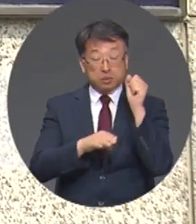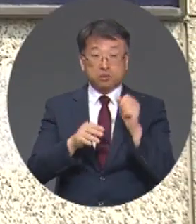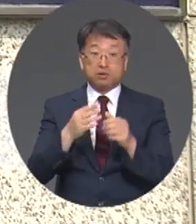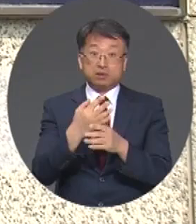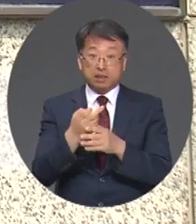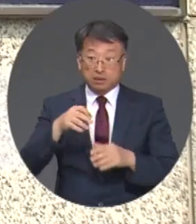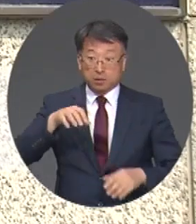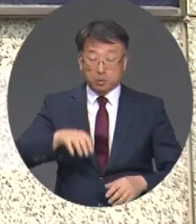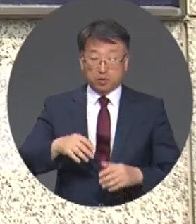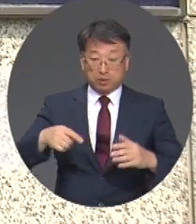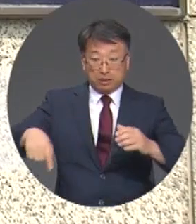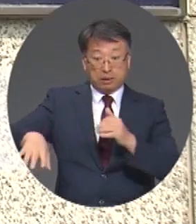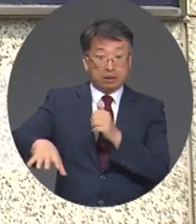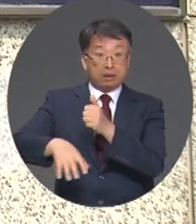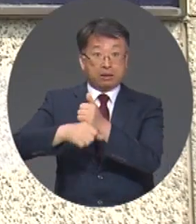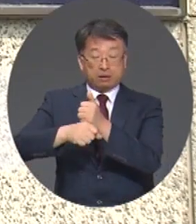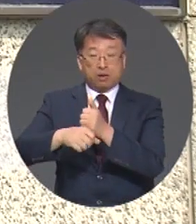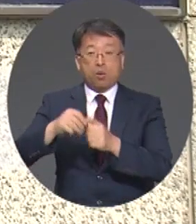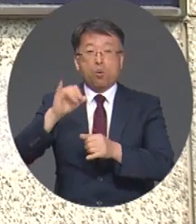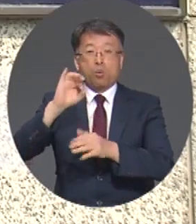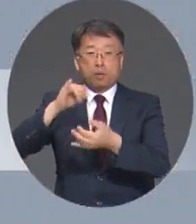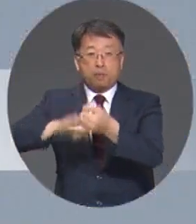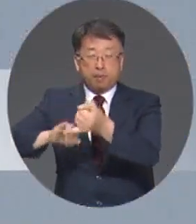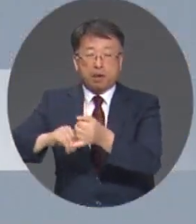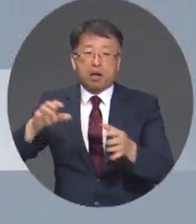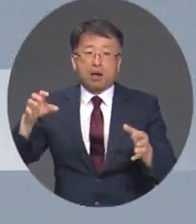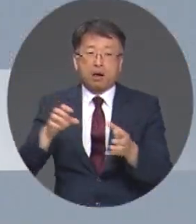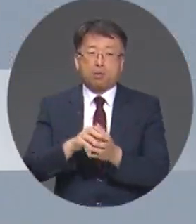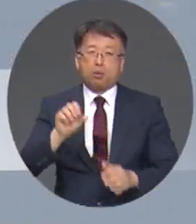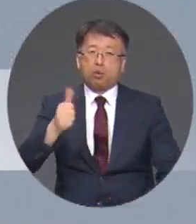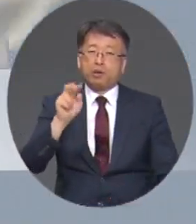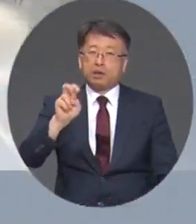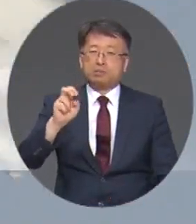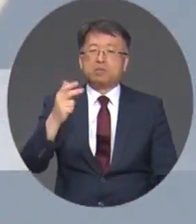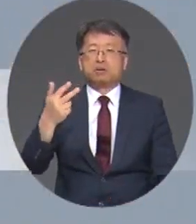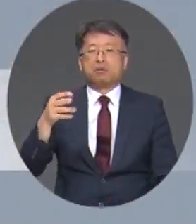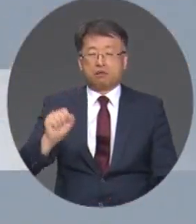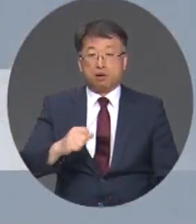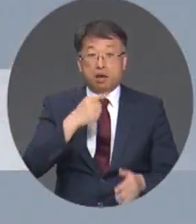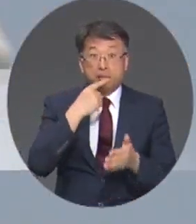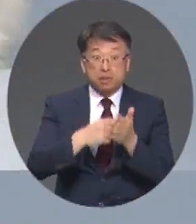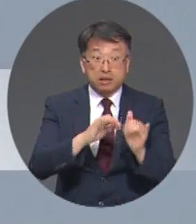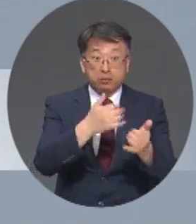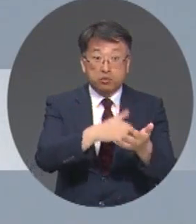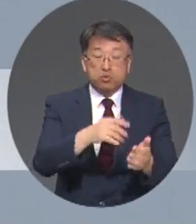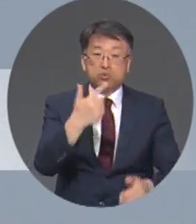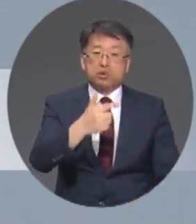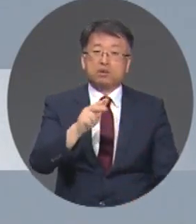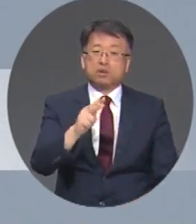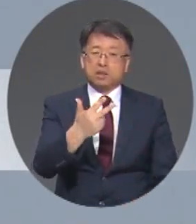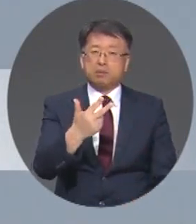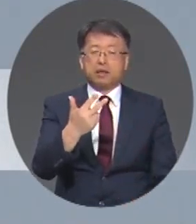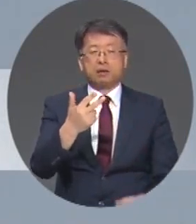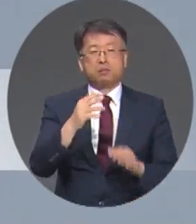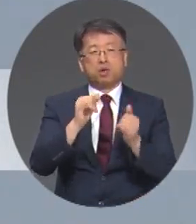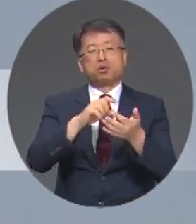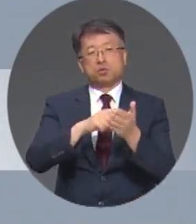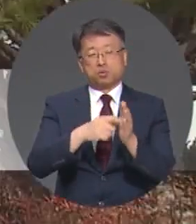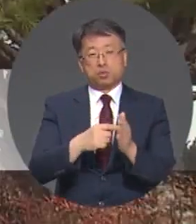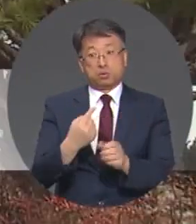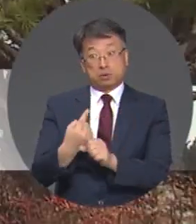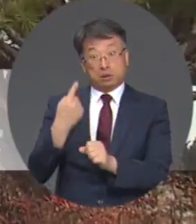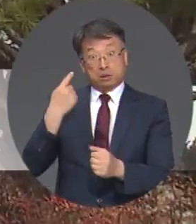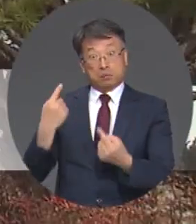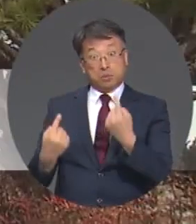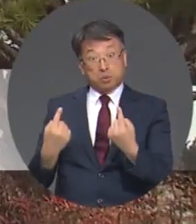양산지청 관내 누적 체불임금 총액은 527억 원 피해 노동자 수는 6,700 신 한명으로 1년